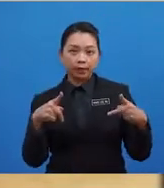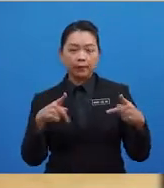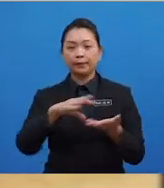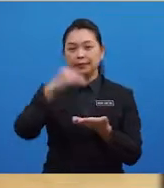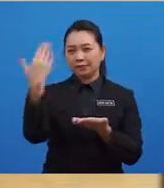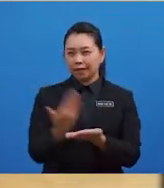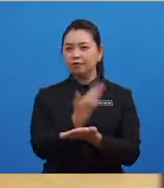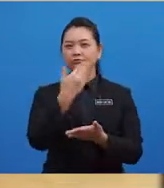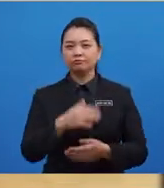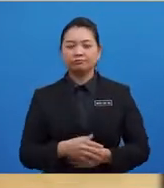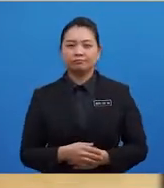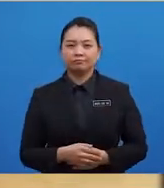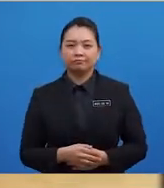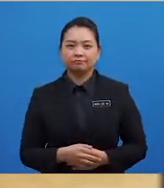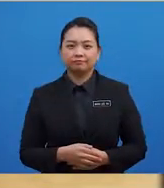baharu.